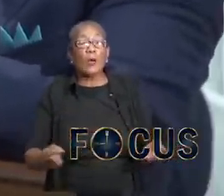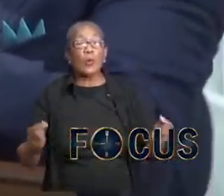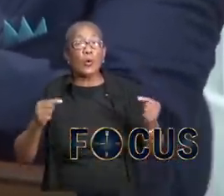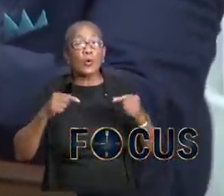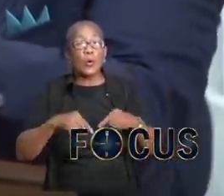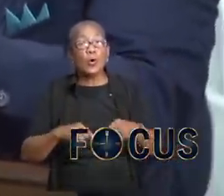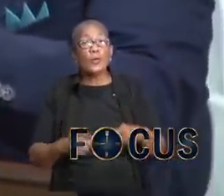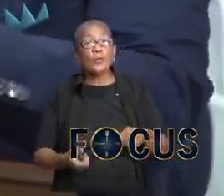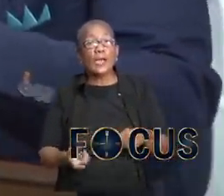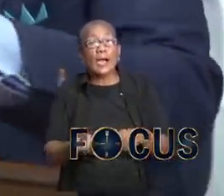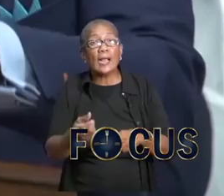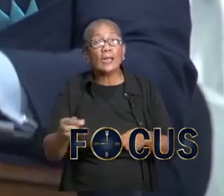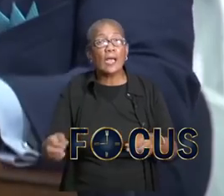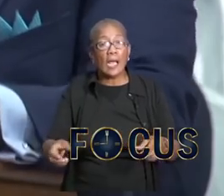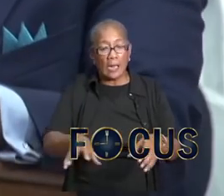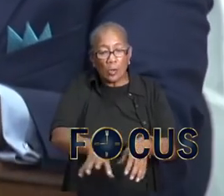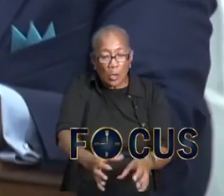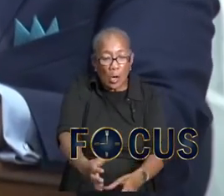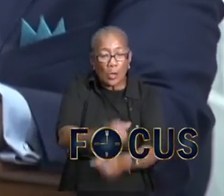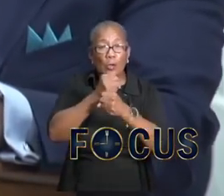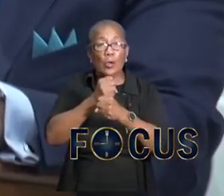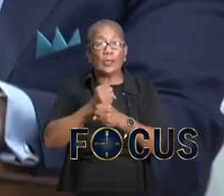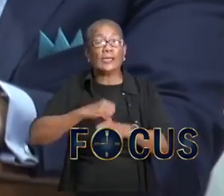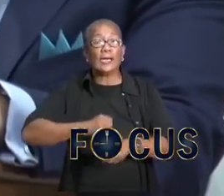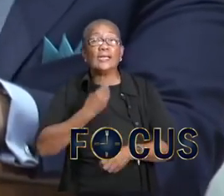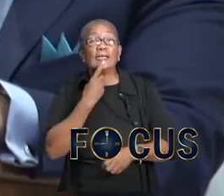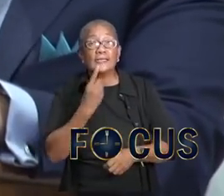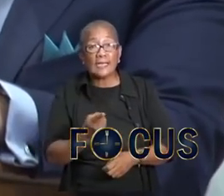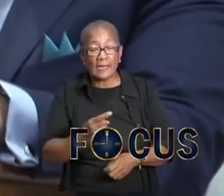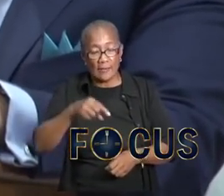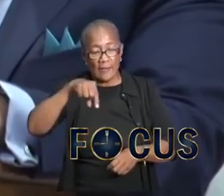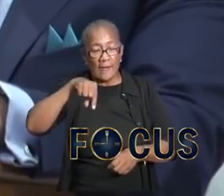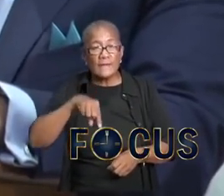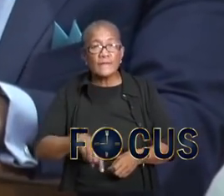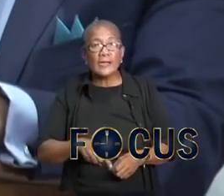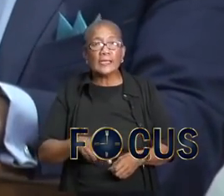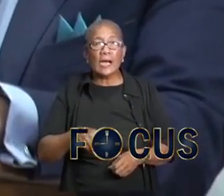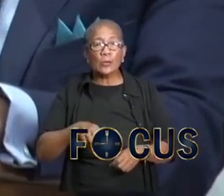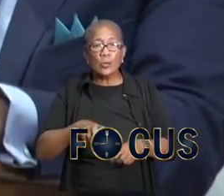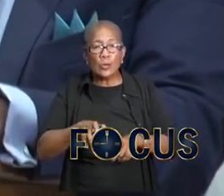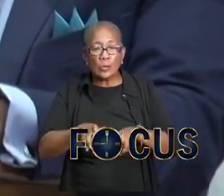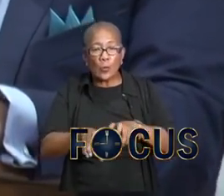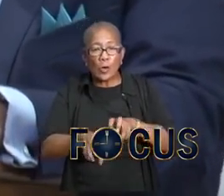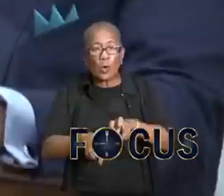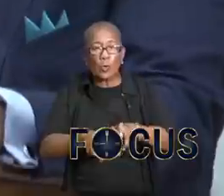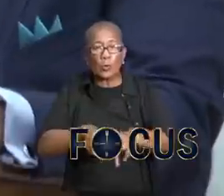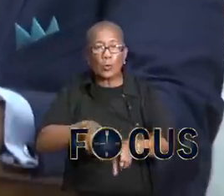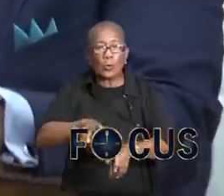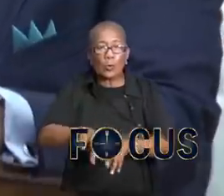al eruit, dat kan ik je nu wel zeggen. Nu, vandaag 10e maand, we kruipen eruit.